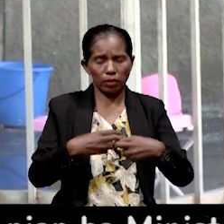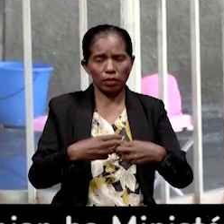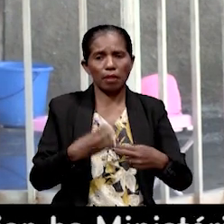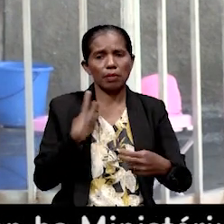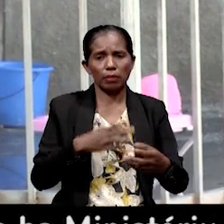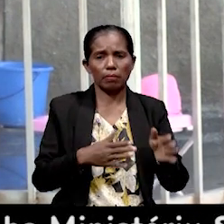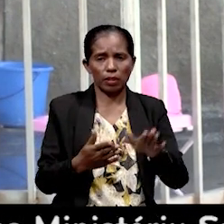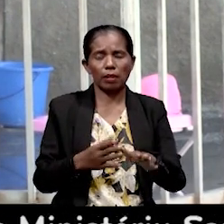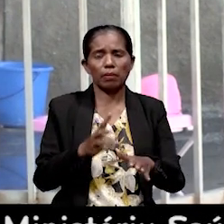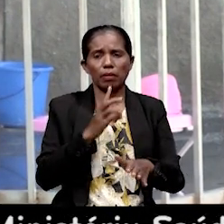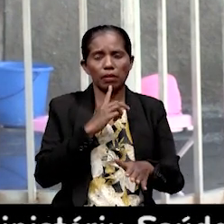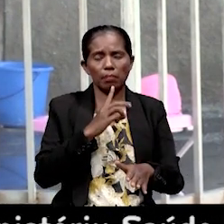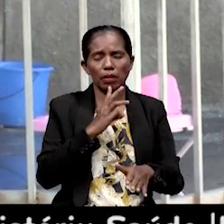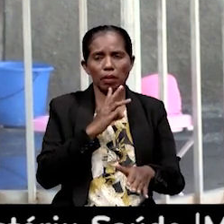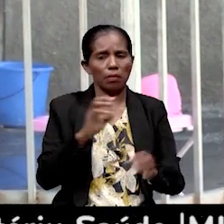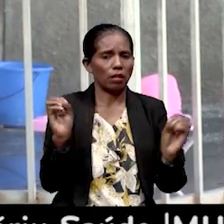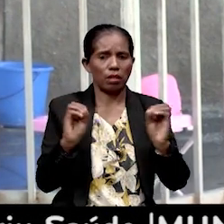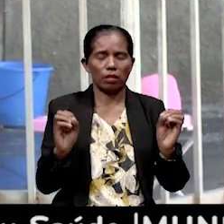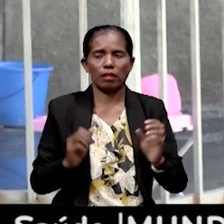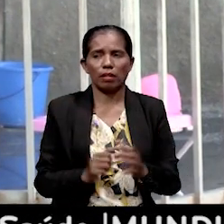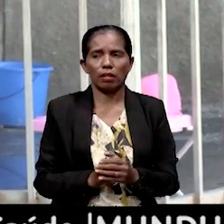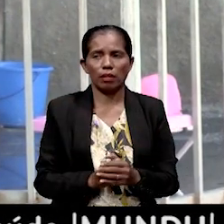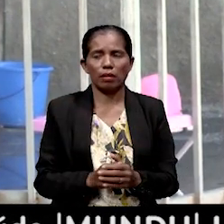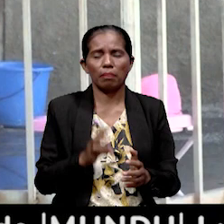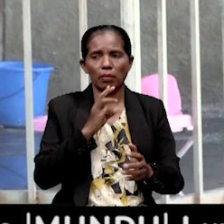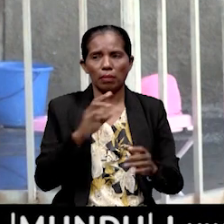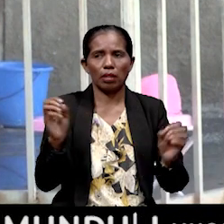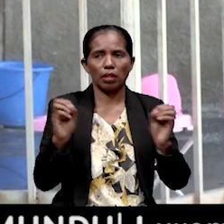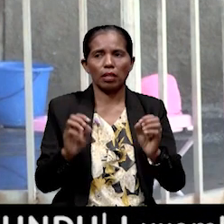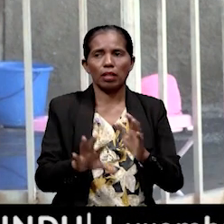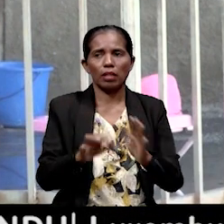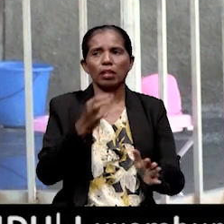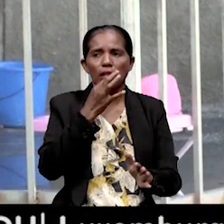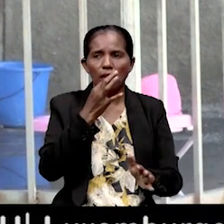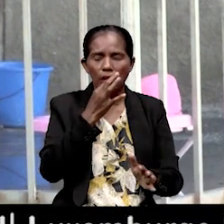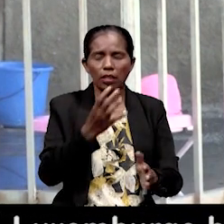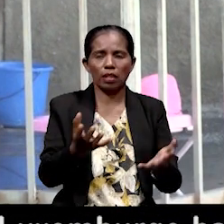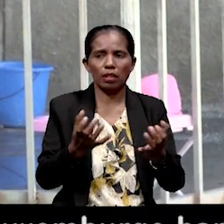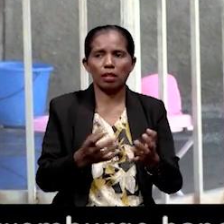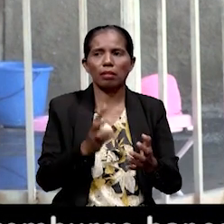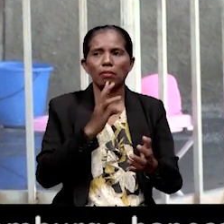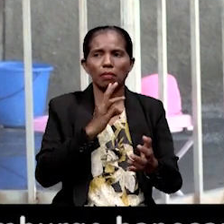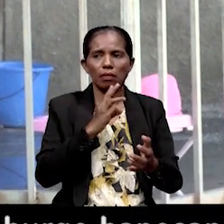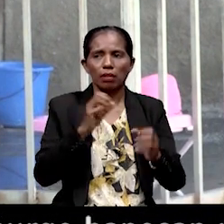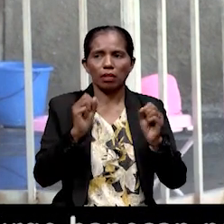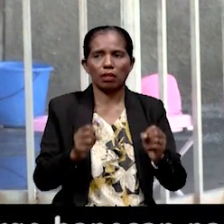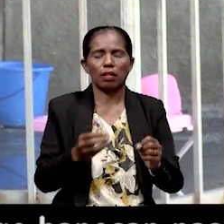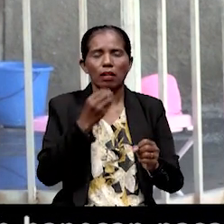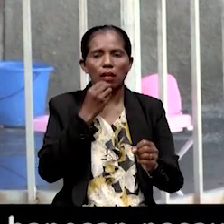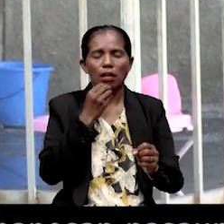dit. Bem dit mak lai, bem dit mak susar man. Hetan ha ha wanda kar ha. Bem lai ho te tim, ha mata